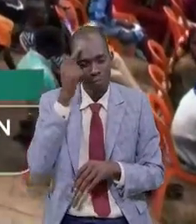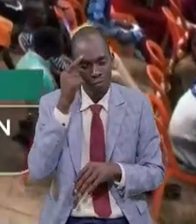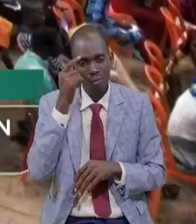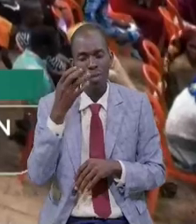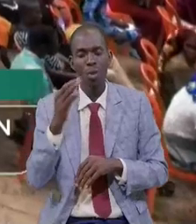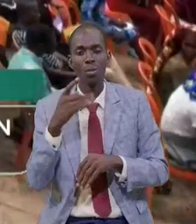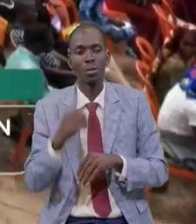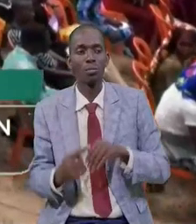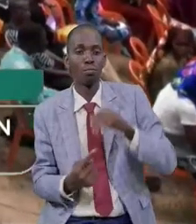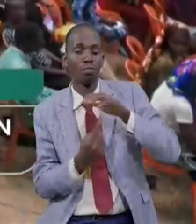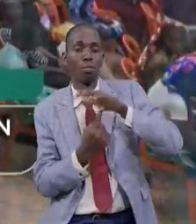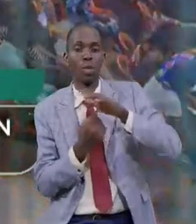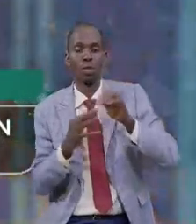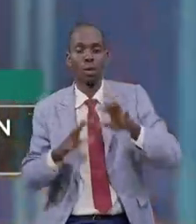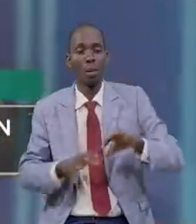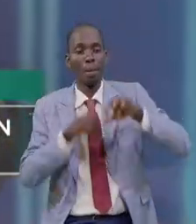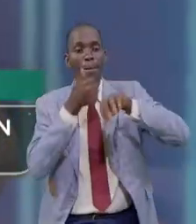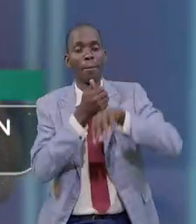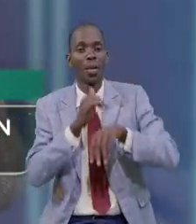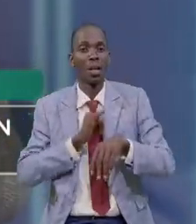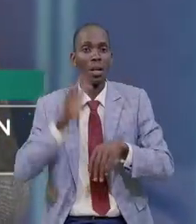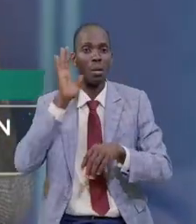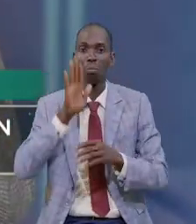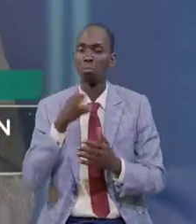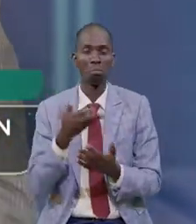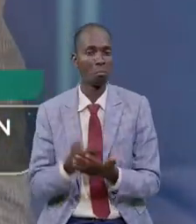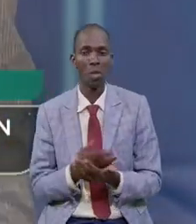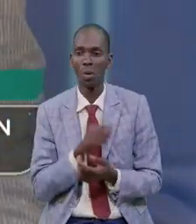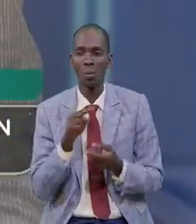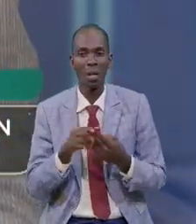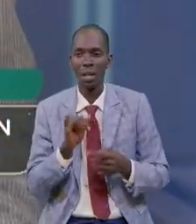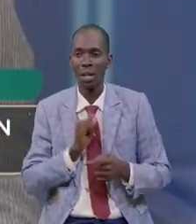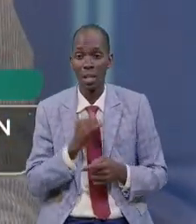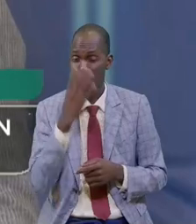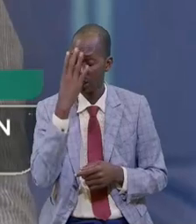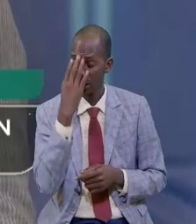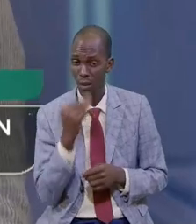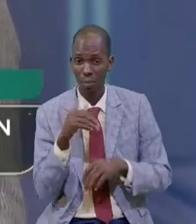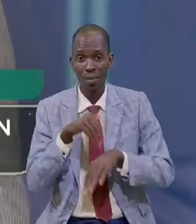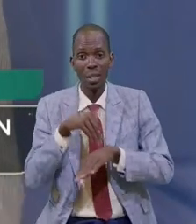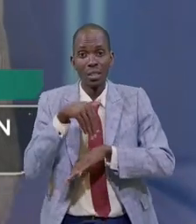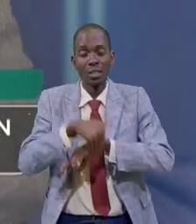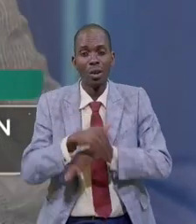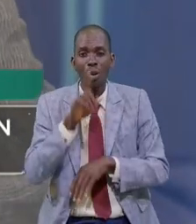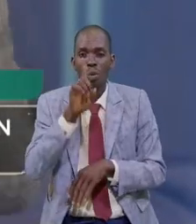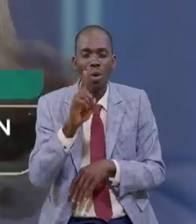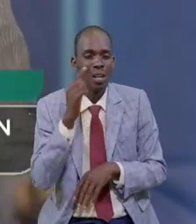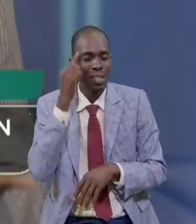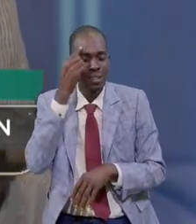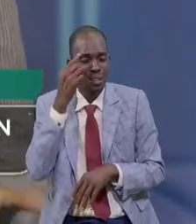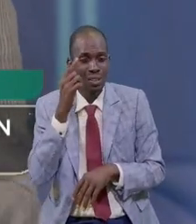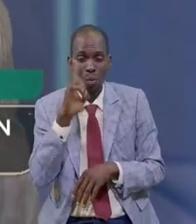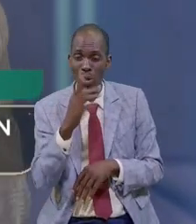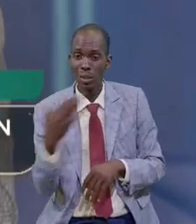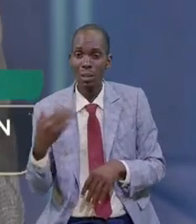la montagne où je vais et quand je m'endors la nuit ces choses auquelles je pense dans